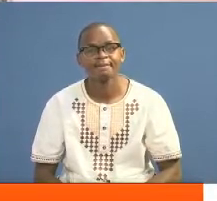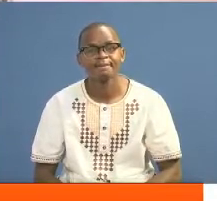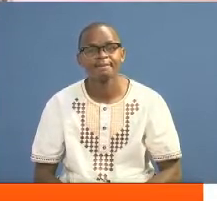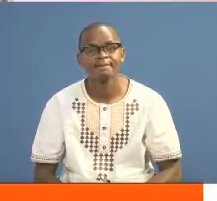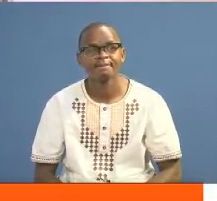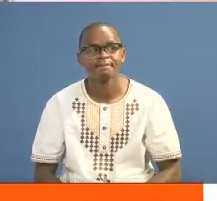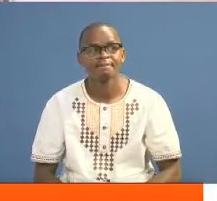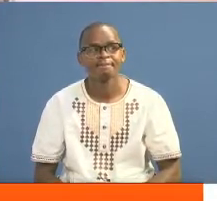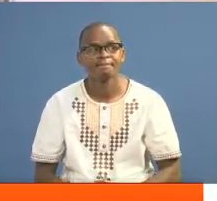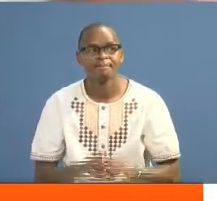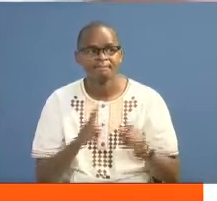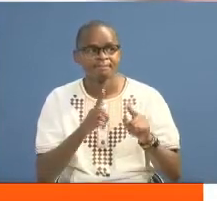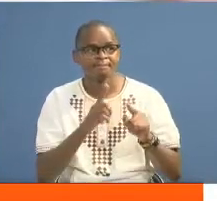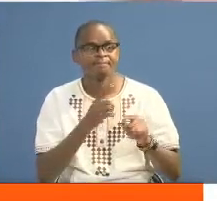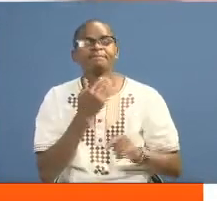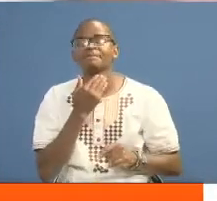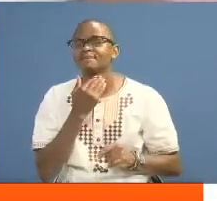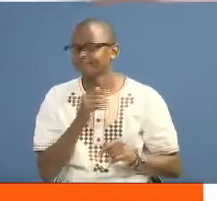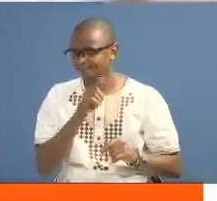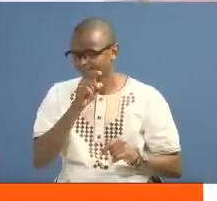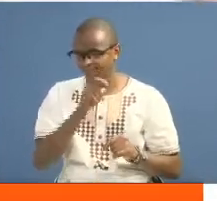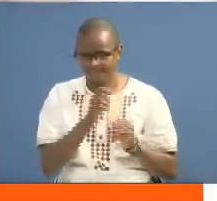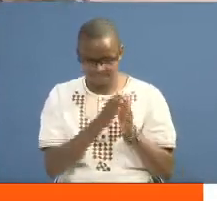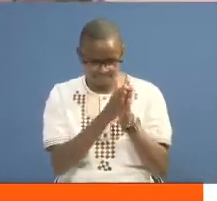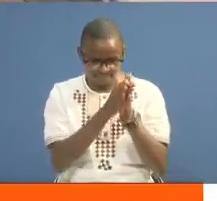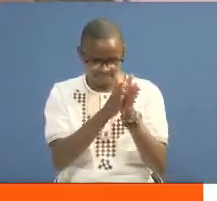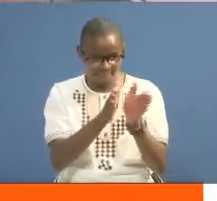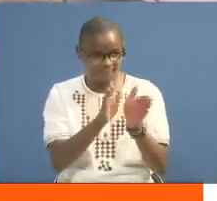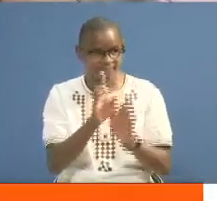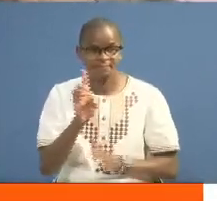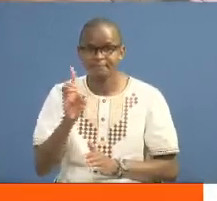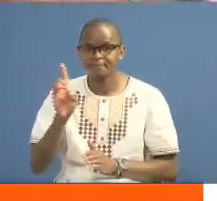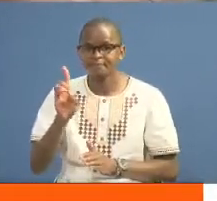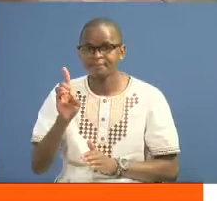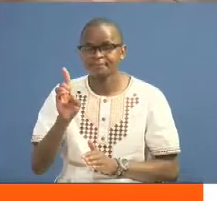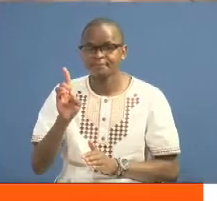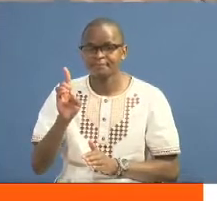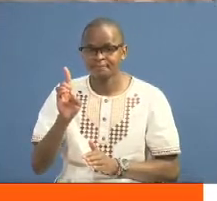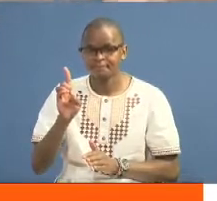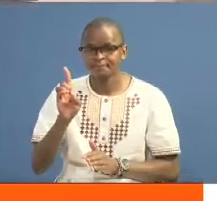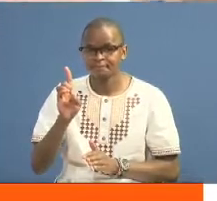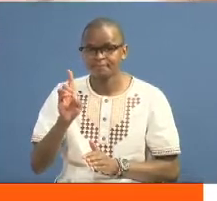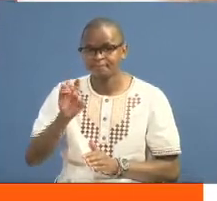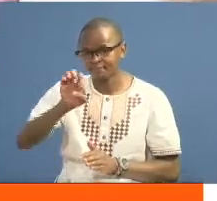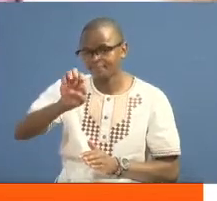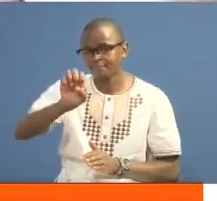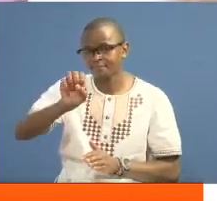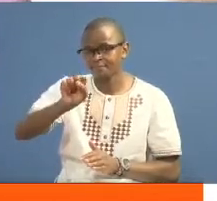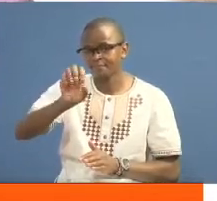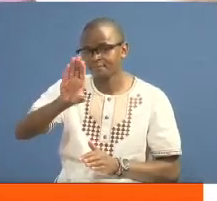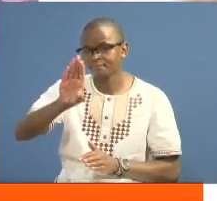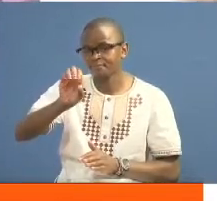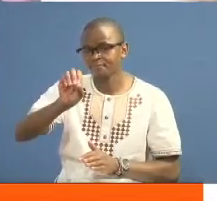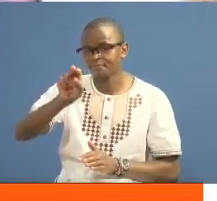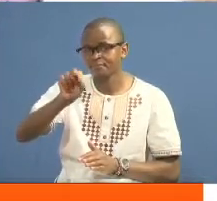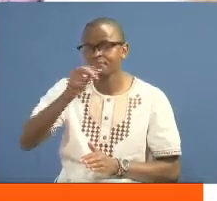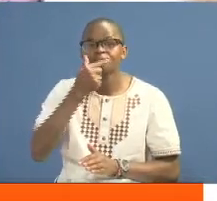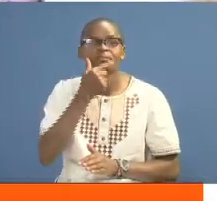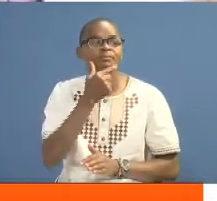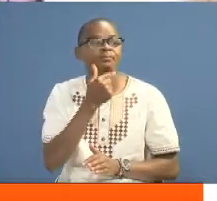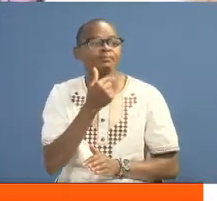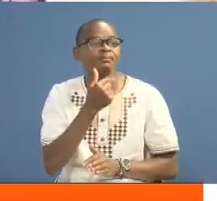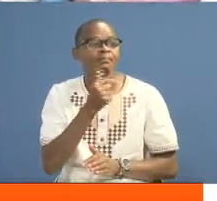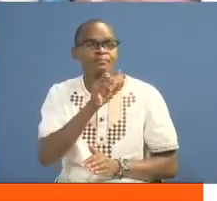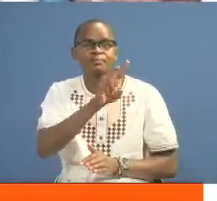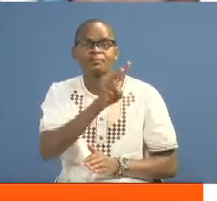Palipo na nia pana njia. Bila shaka ni kauli ya Esbon Wainaina mwenye umri wa